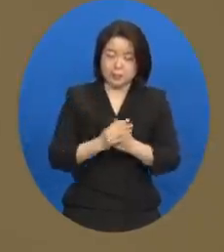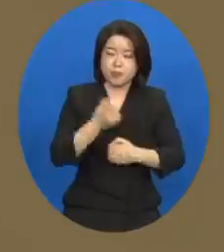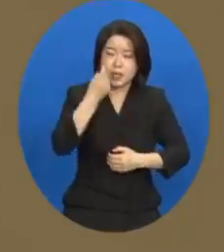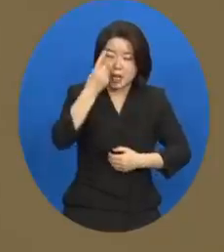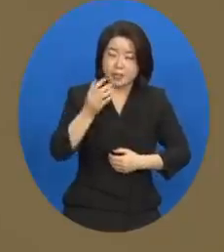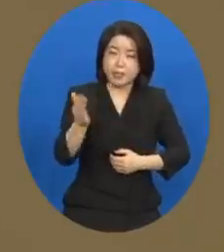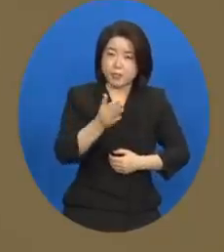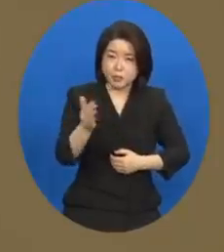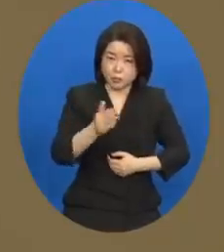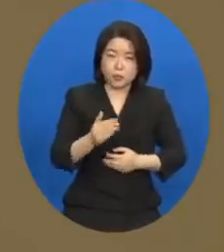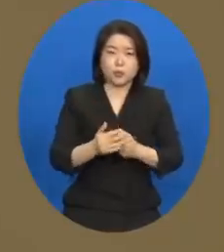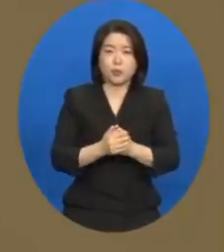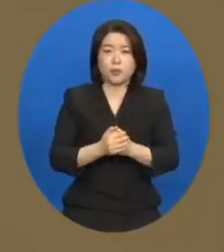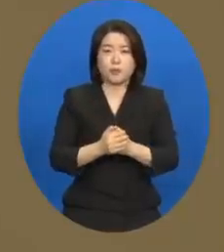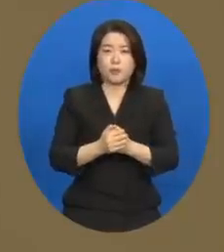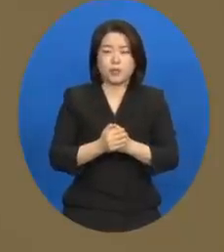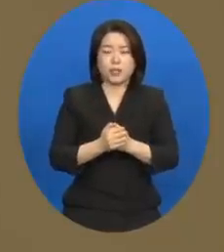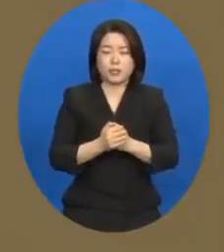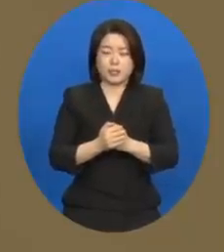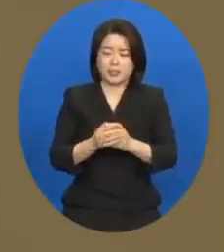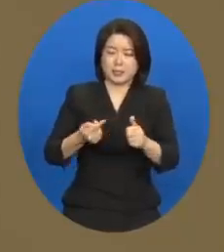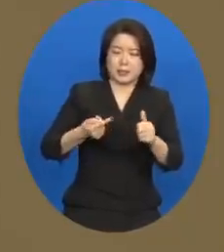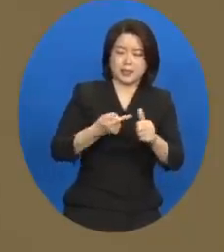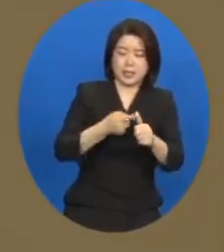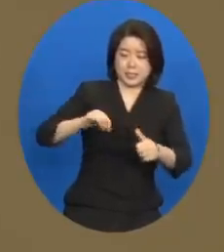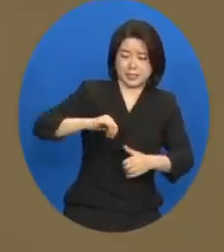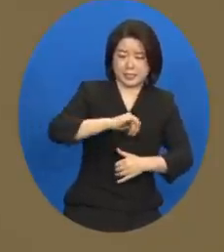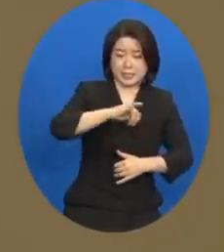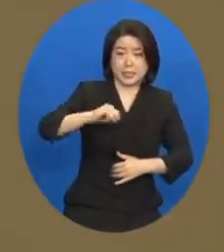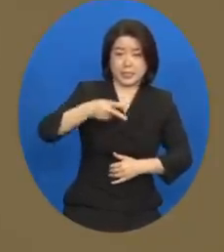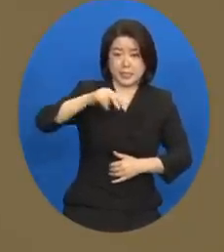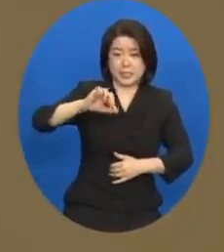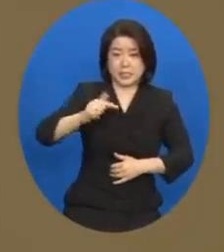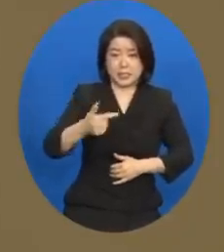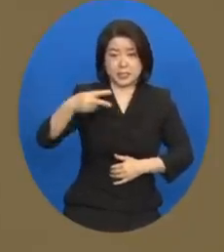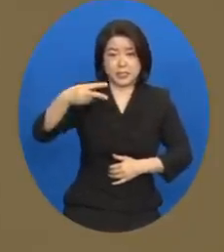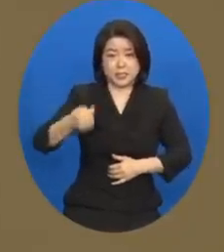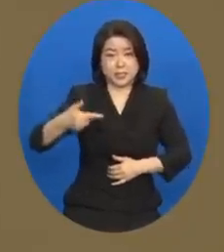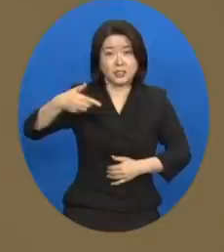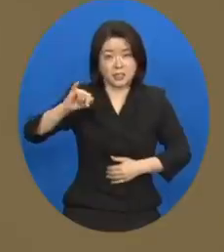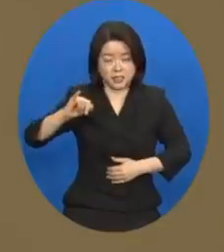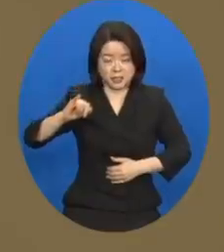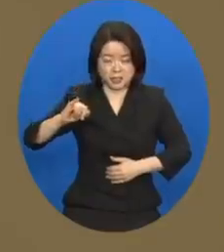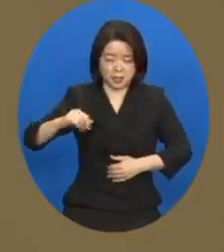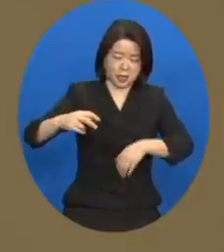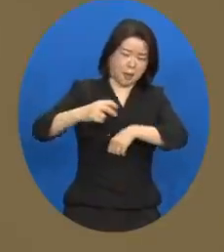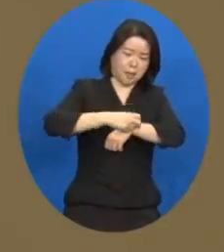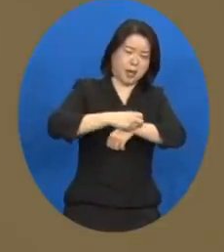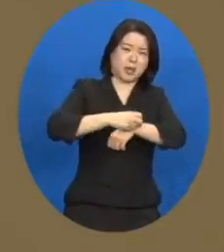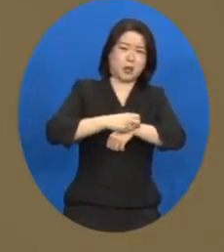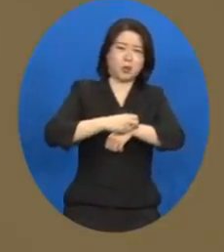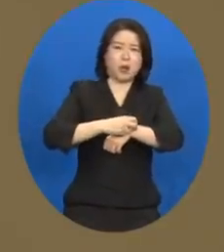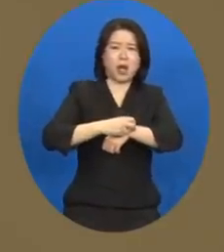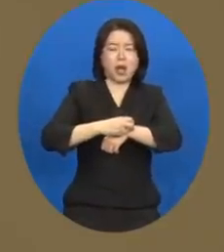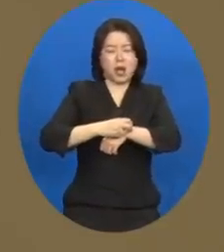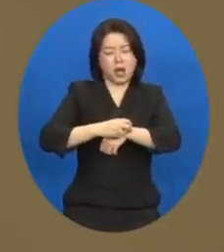가까이 이 살인 진드기에 물려서 바이러스 감염으로 꽤 고생을